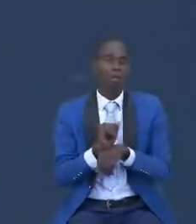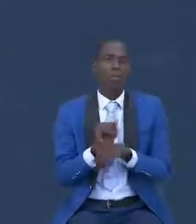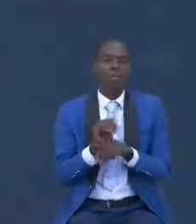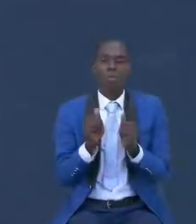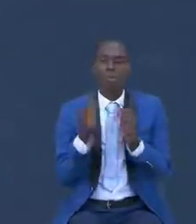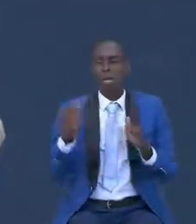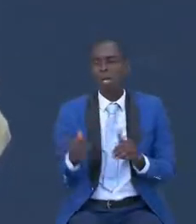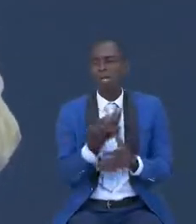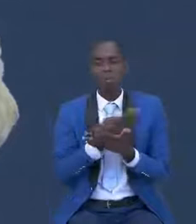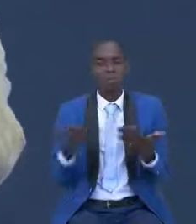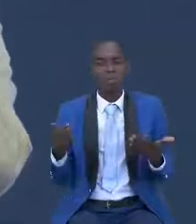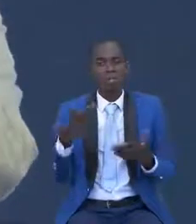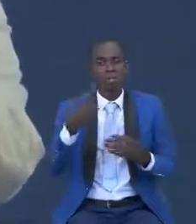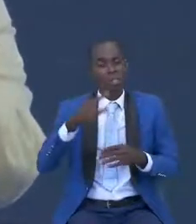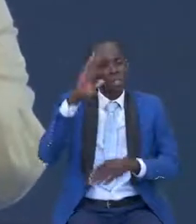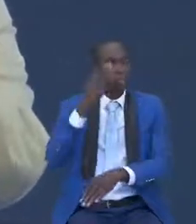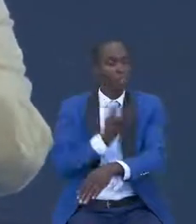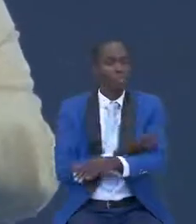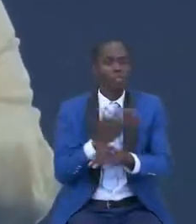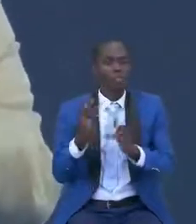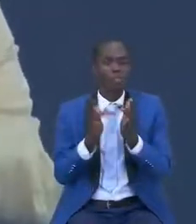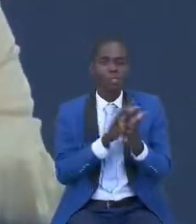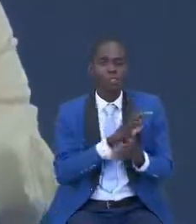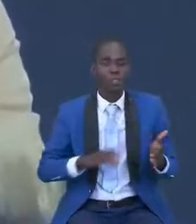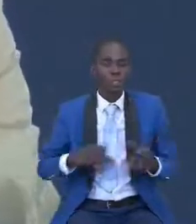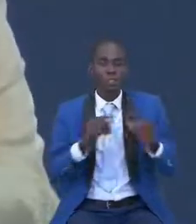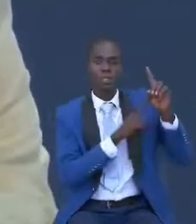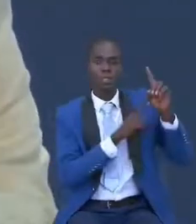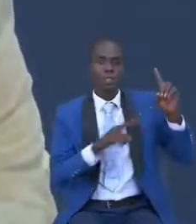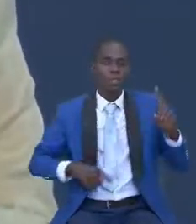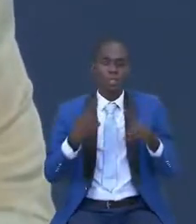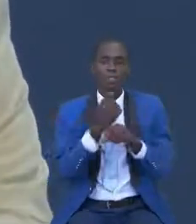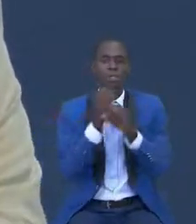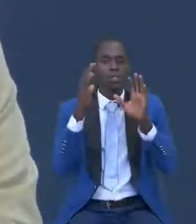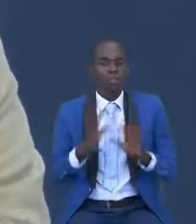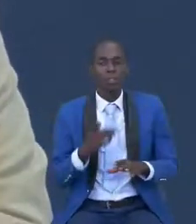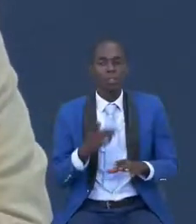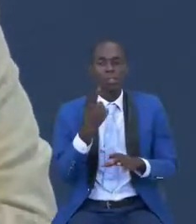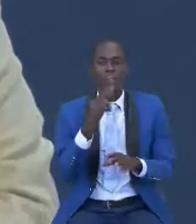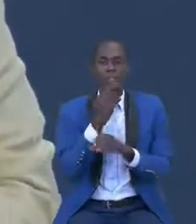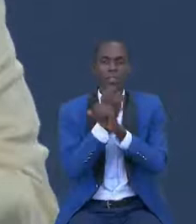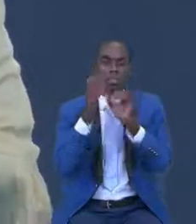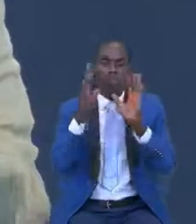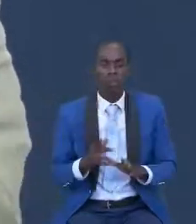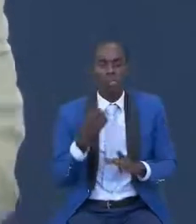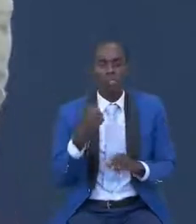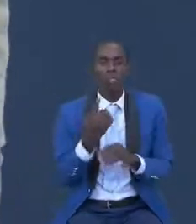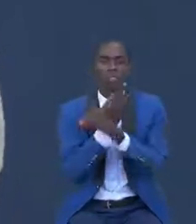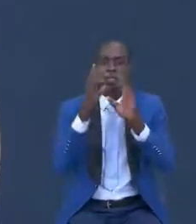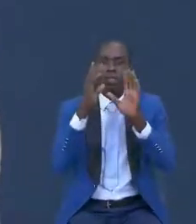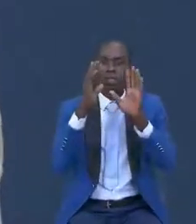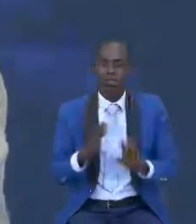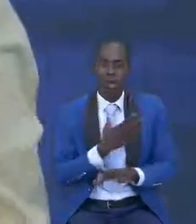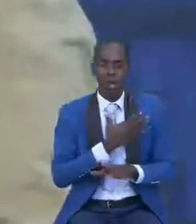Père agit sans échec, le Fils Jésus-Christ, le Seigneur,